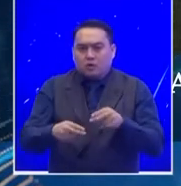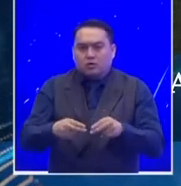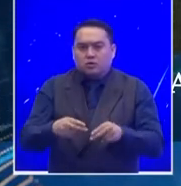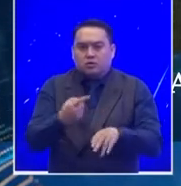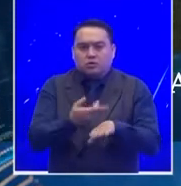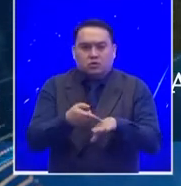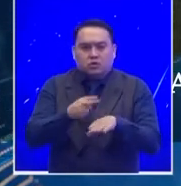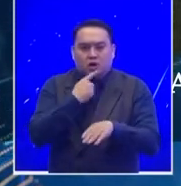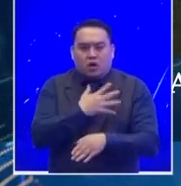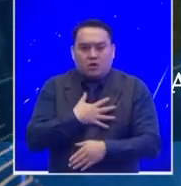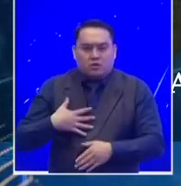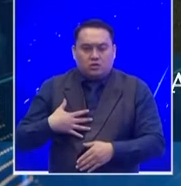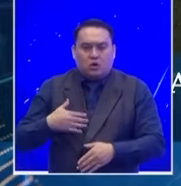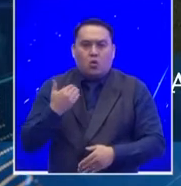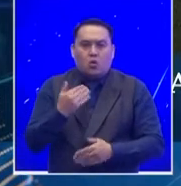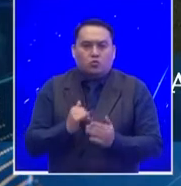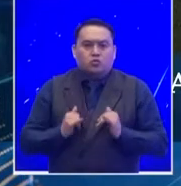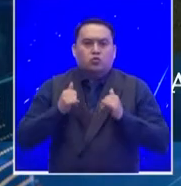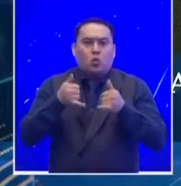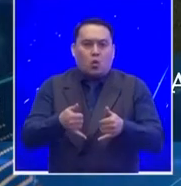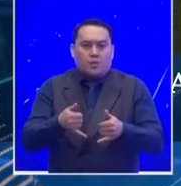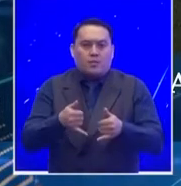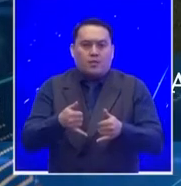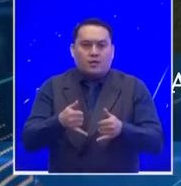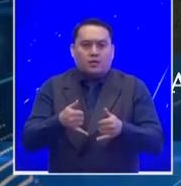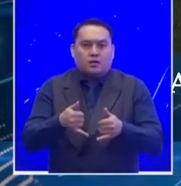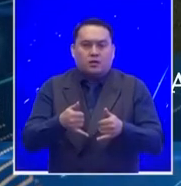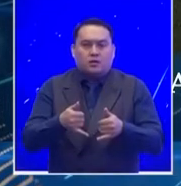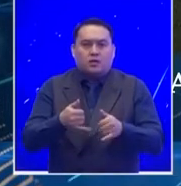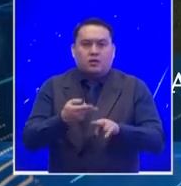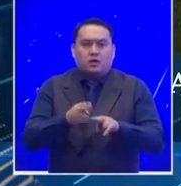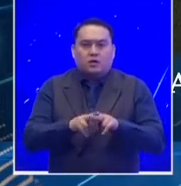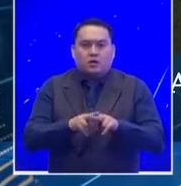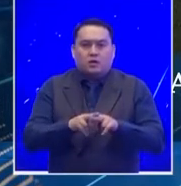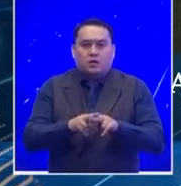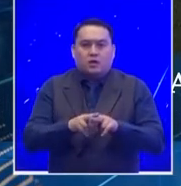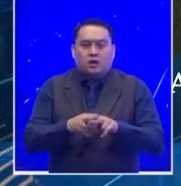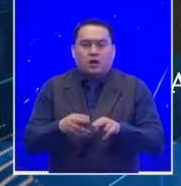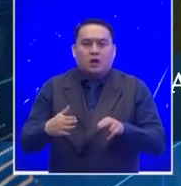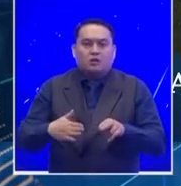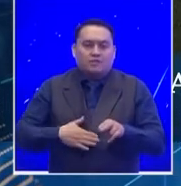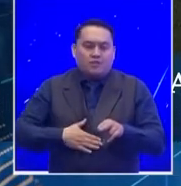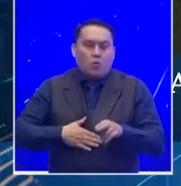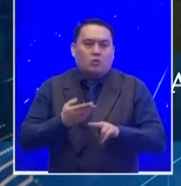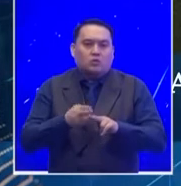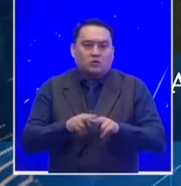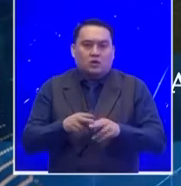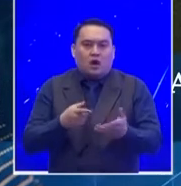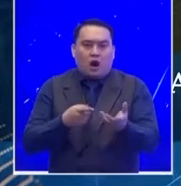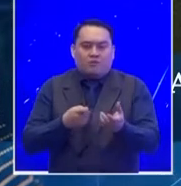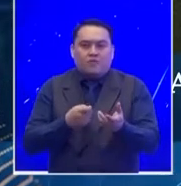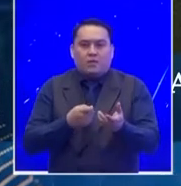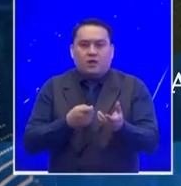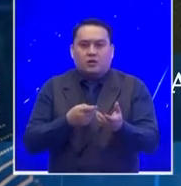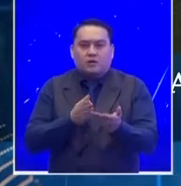жараланды. Төлеген әуіпте орнынан атып тұрды да салбырап шыққан жаралы шегін қарнына қысып, автоматын қолына ала жүгірген